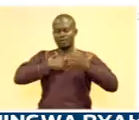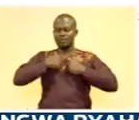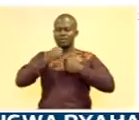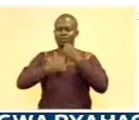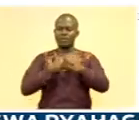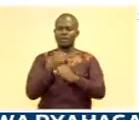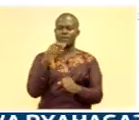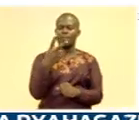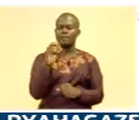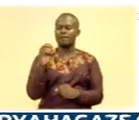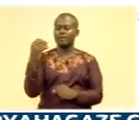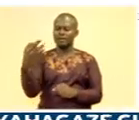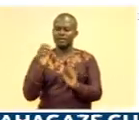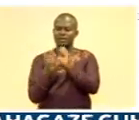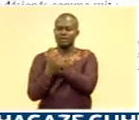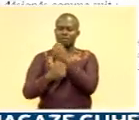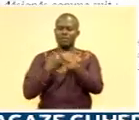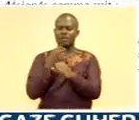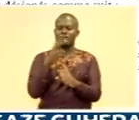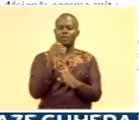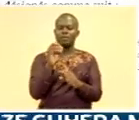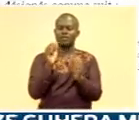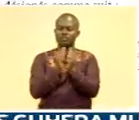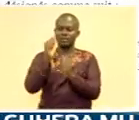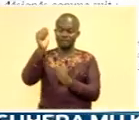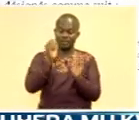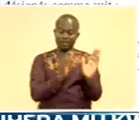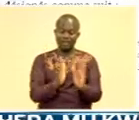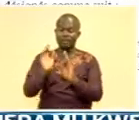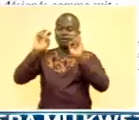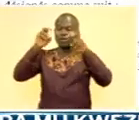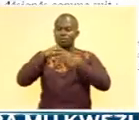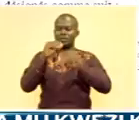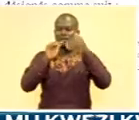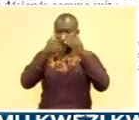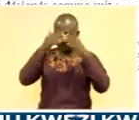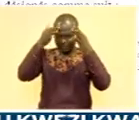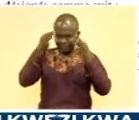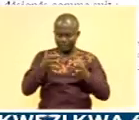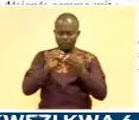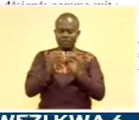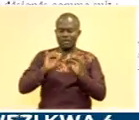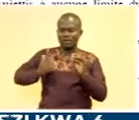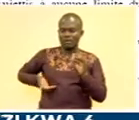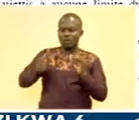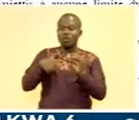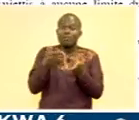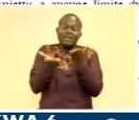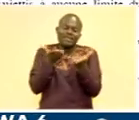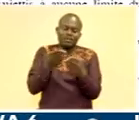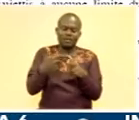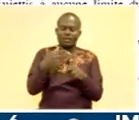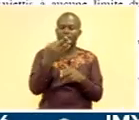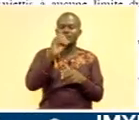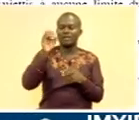muri 2003 ryavuguruwe muri 2015 riteganya ko mu nzego zifata ibyemezo umubare w'abagore ugomba kuba byibuze